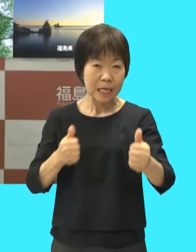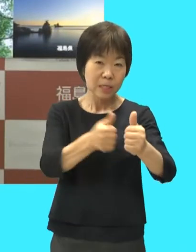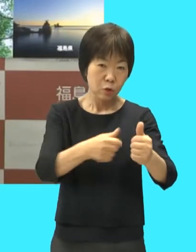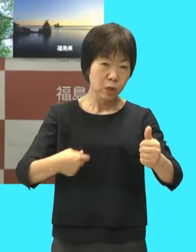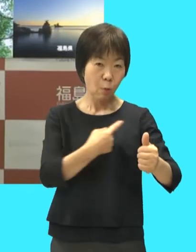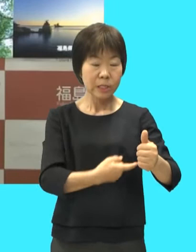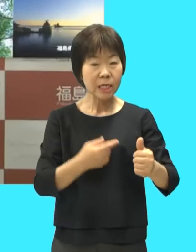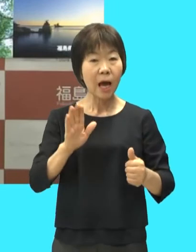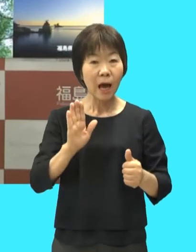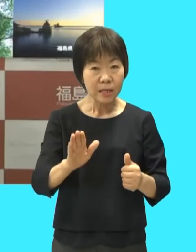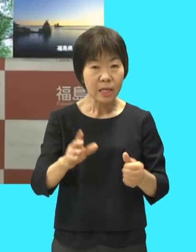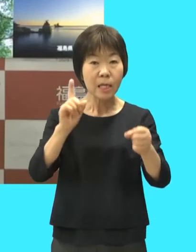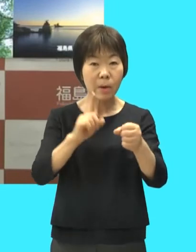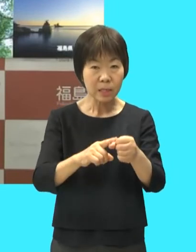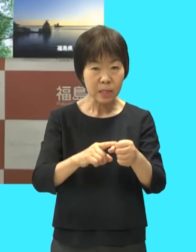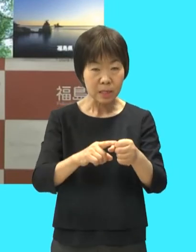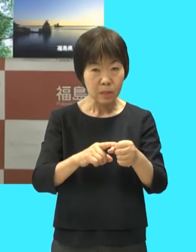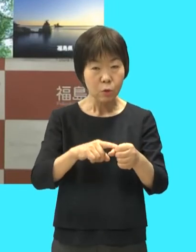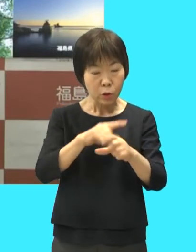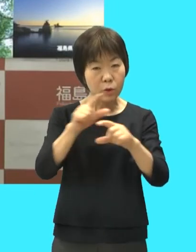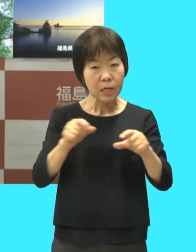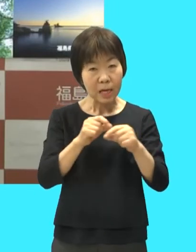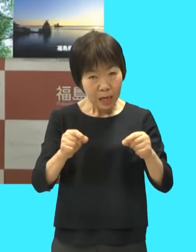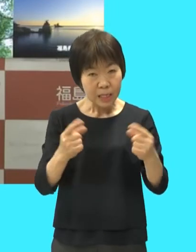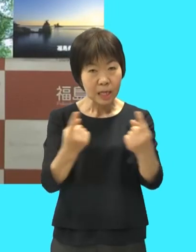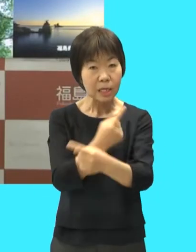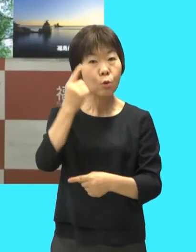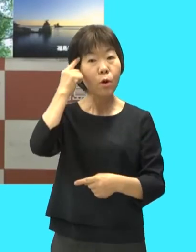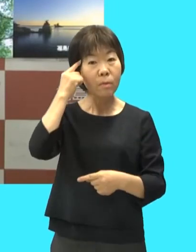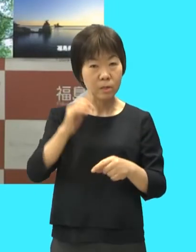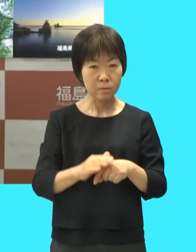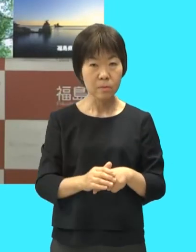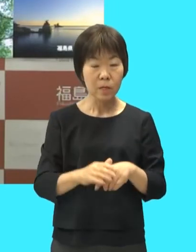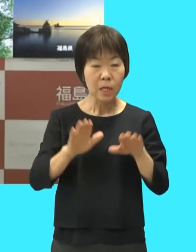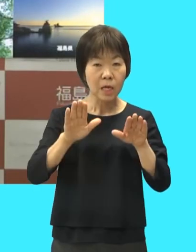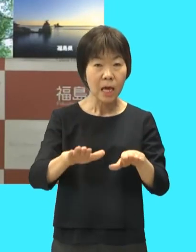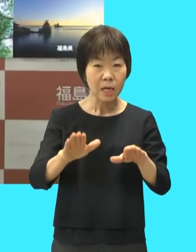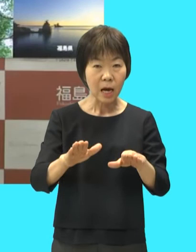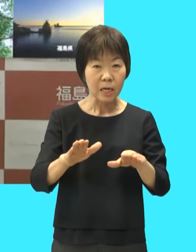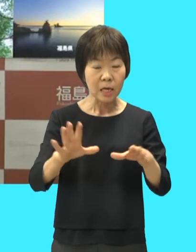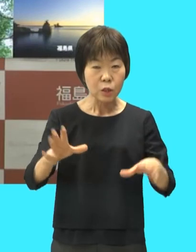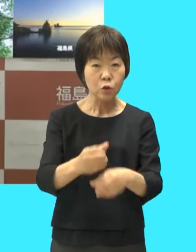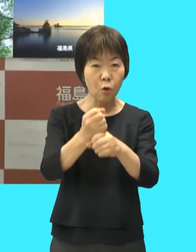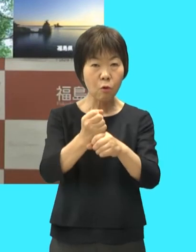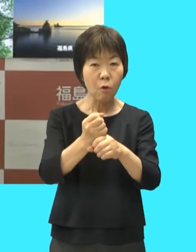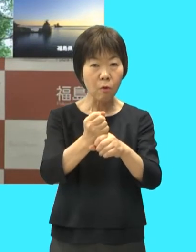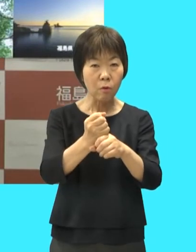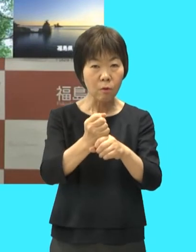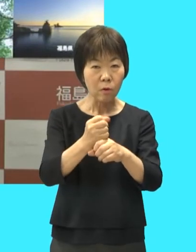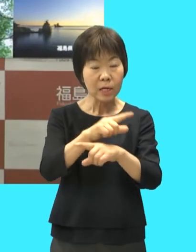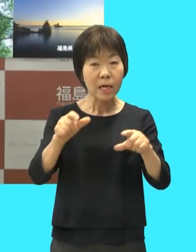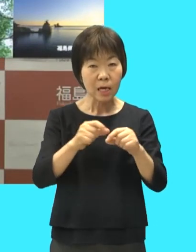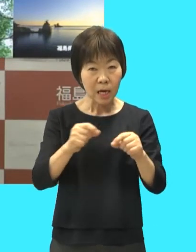その今回の結果であったと思います。現時点において総合成績3位、好成績であります